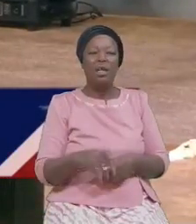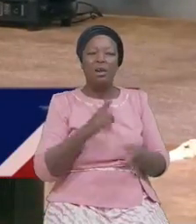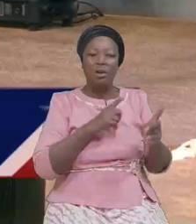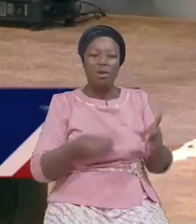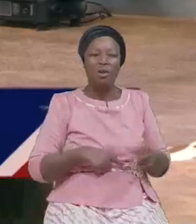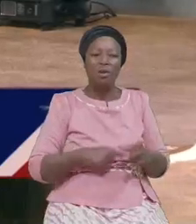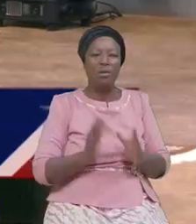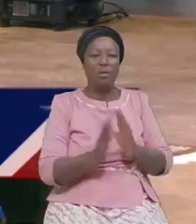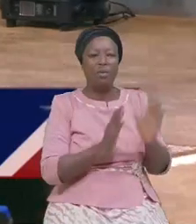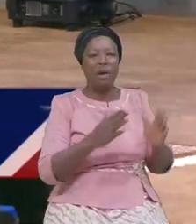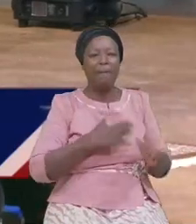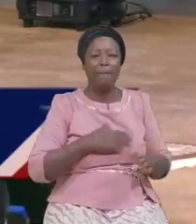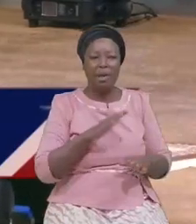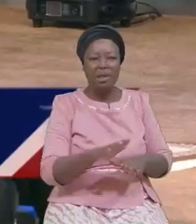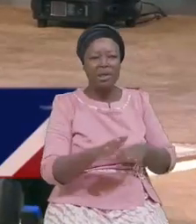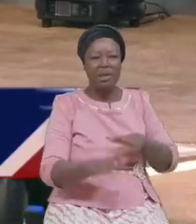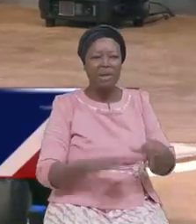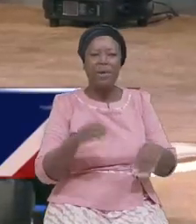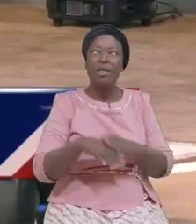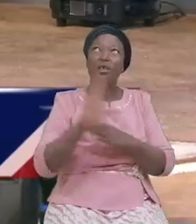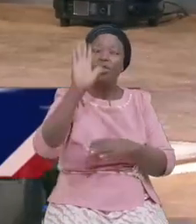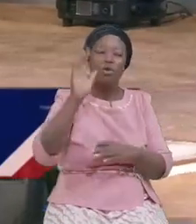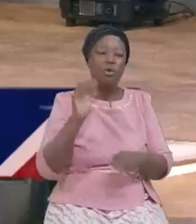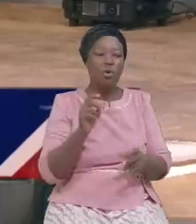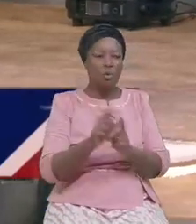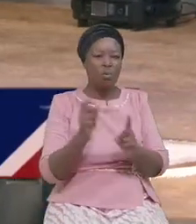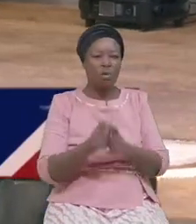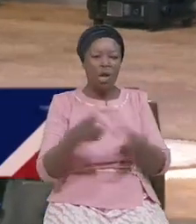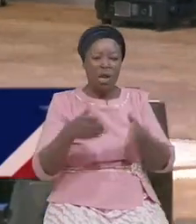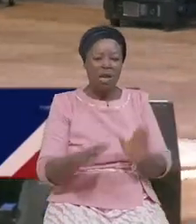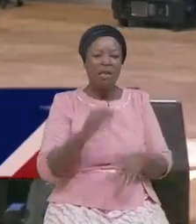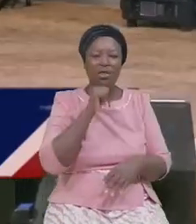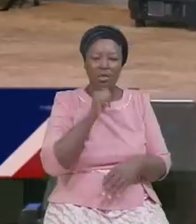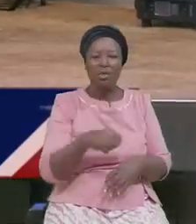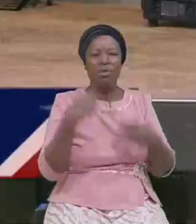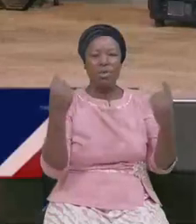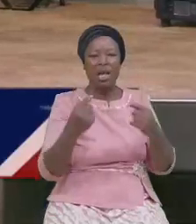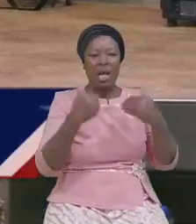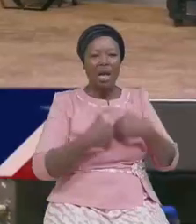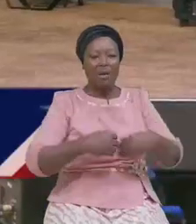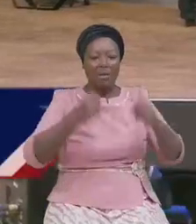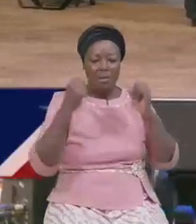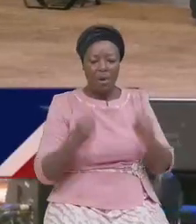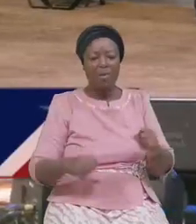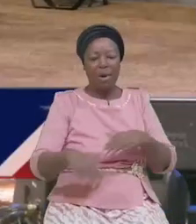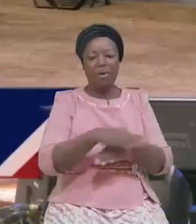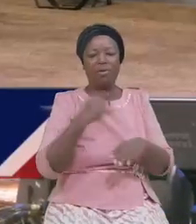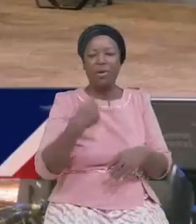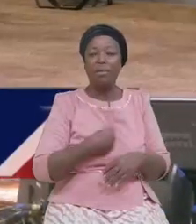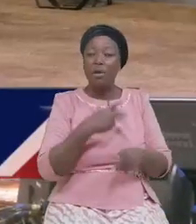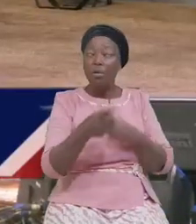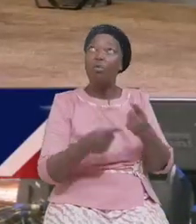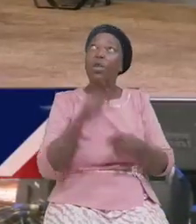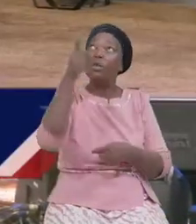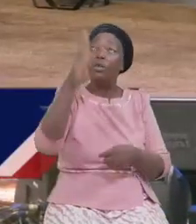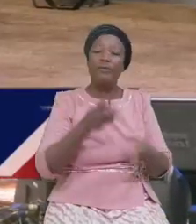133, il dit au verset 133, affermis mes pas dans ta parole et ne laisse pas aucune iniquité dominer sur moi. Lorsqu'il nous visite